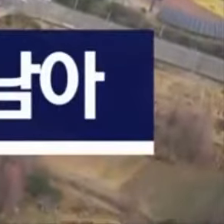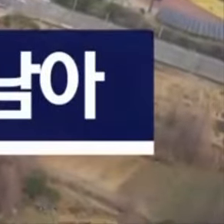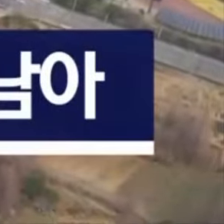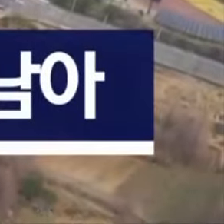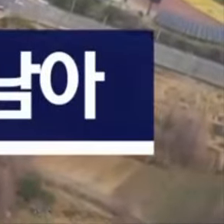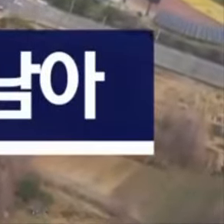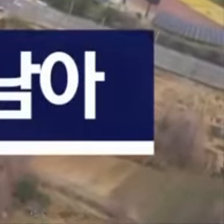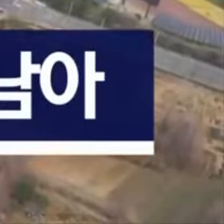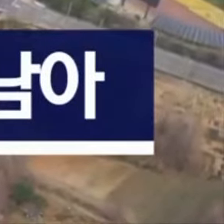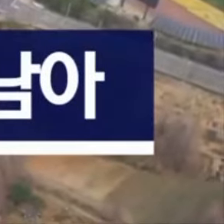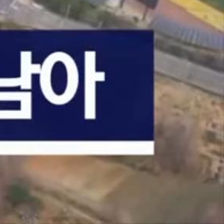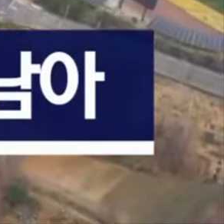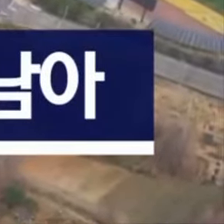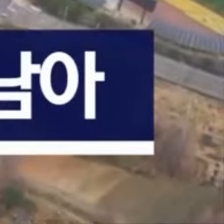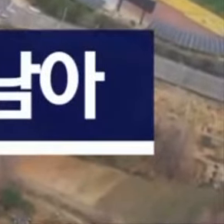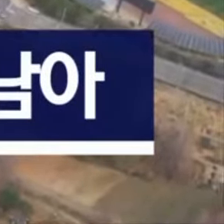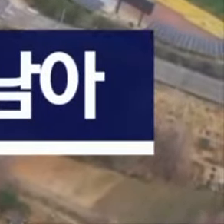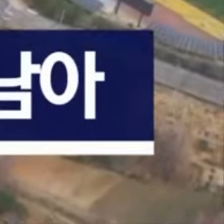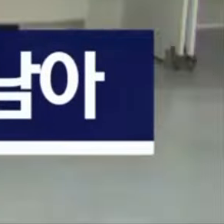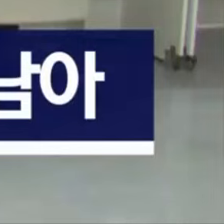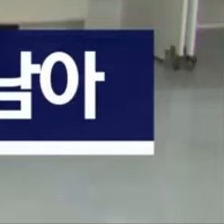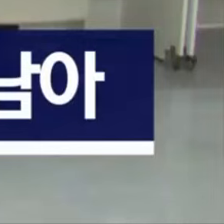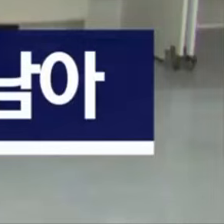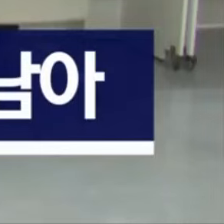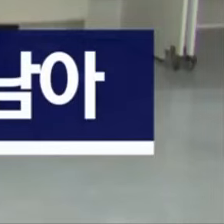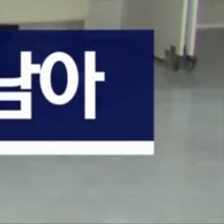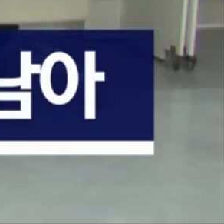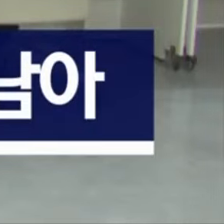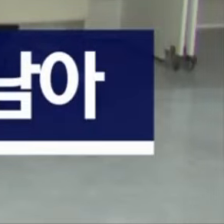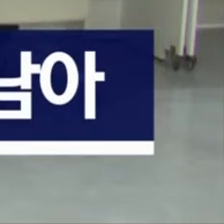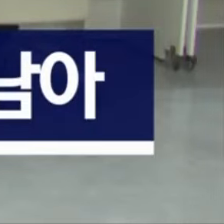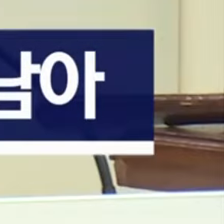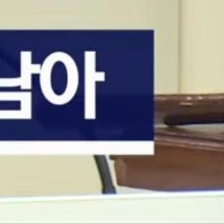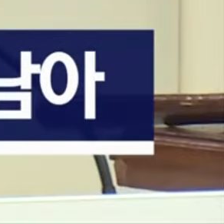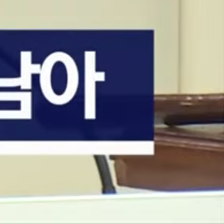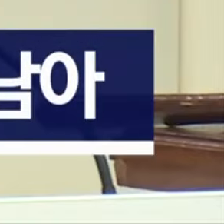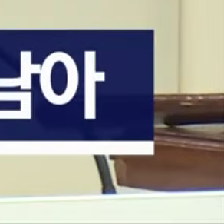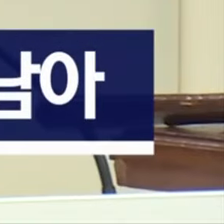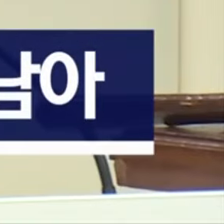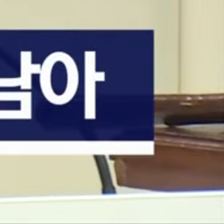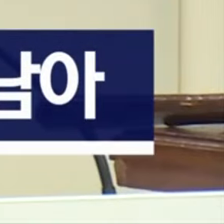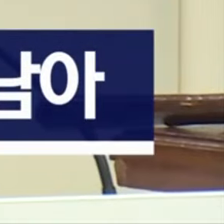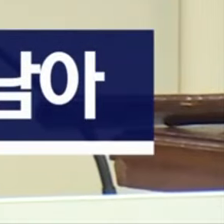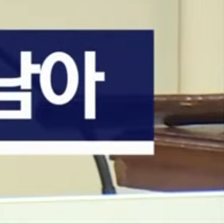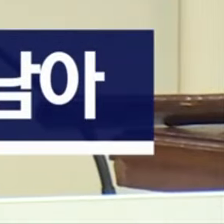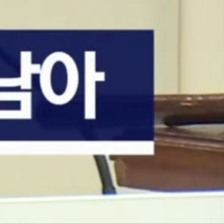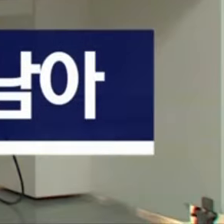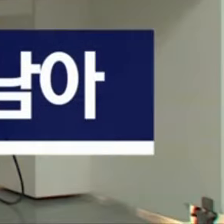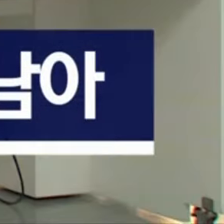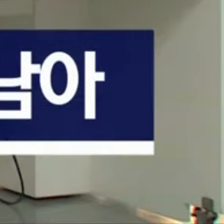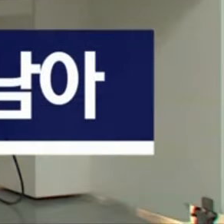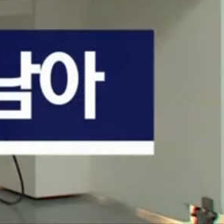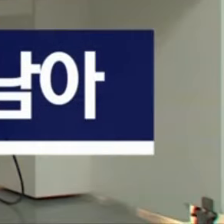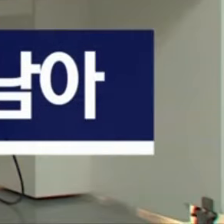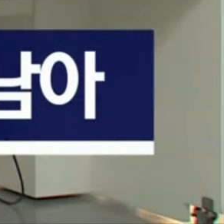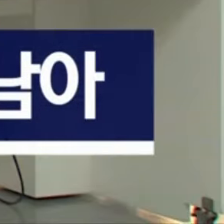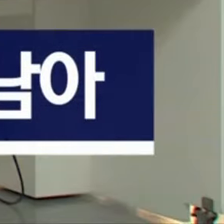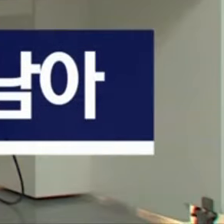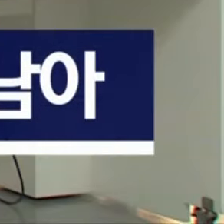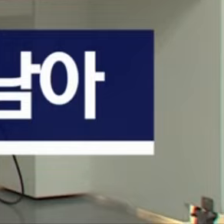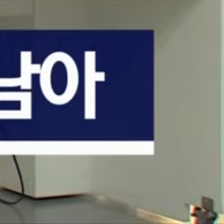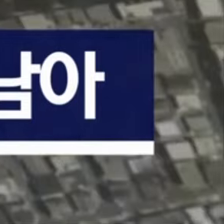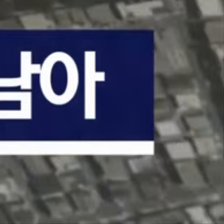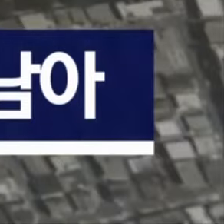구분양에서 선분양으로 전환하기 위한 중앙공원 1지구 사업 변경안이 광주시의 문턱을 넘었습니다. 마지막 관문인 공공기여금에